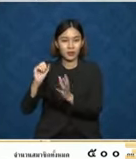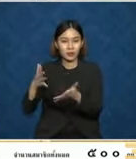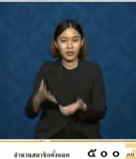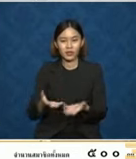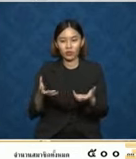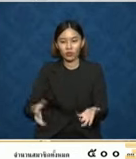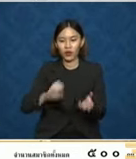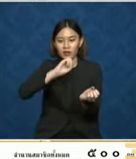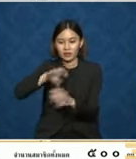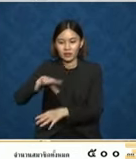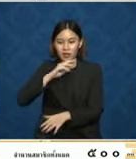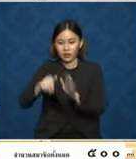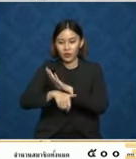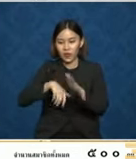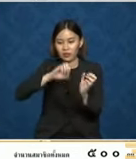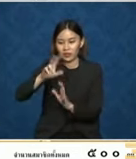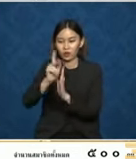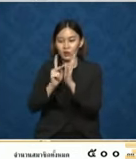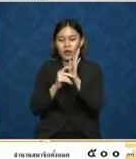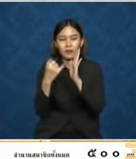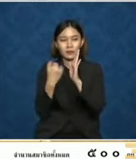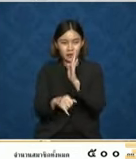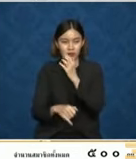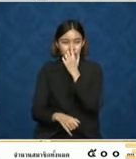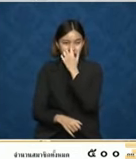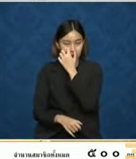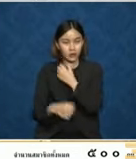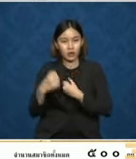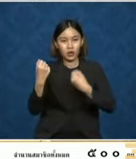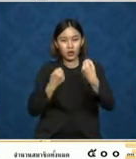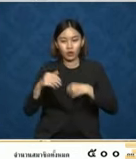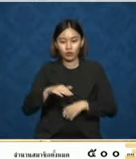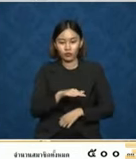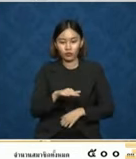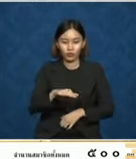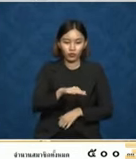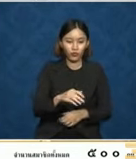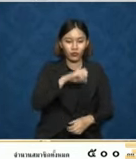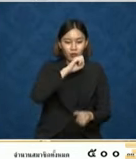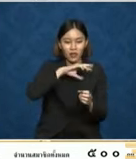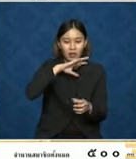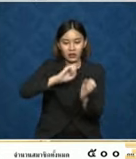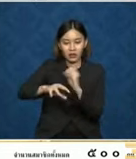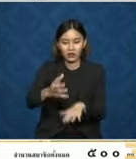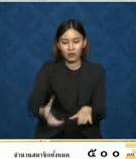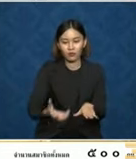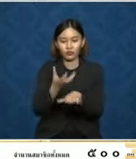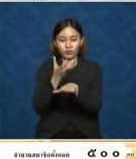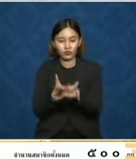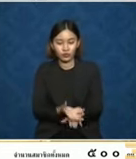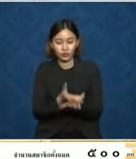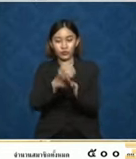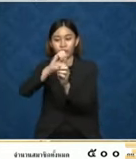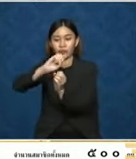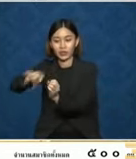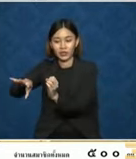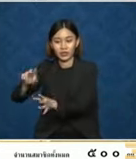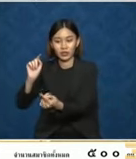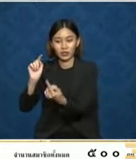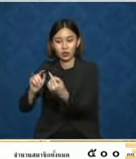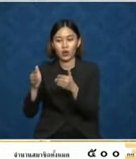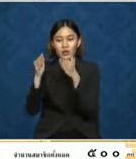าทิ้งถ้าลักลอบทิ้งก็ถือว่าผิดกฎหมายนะครับรถที่มาเก็บขยะจะเก็บขยะประเภทเดียวและไปทิ้ง